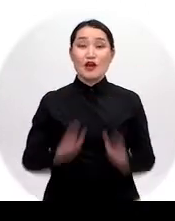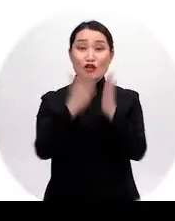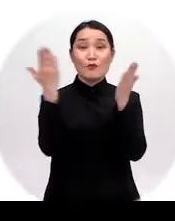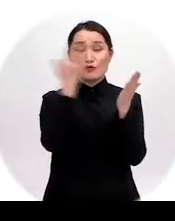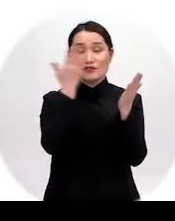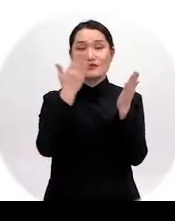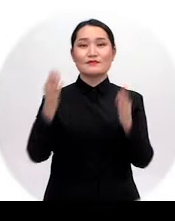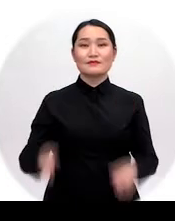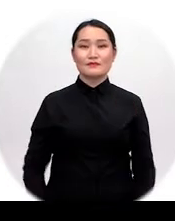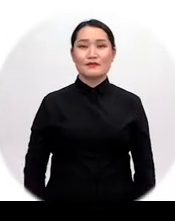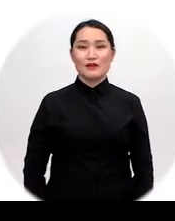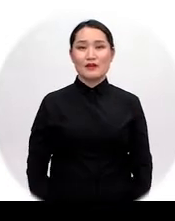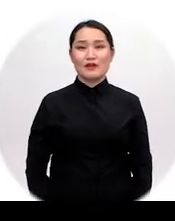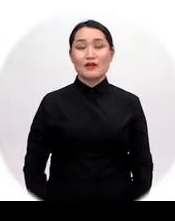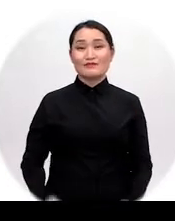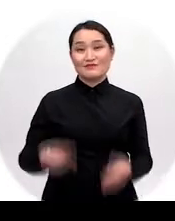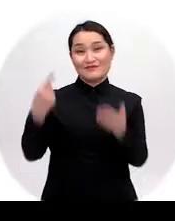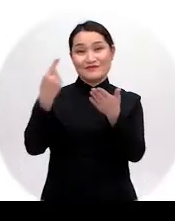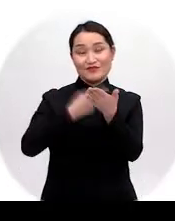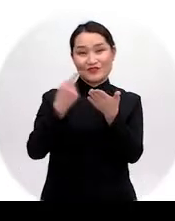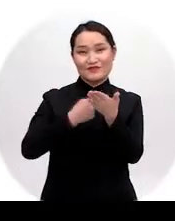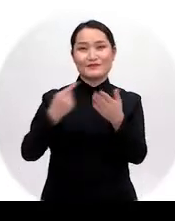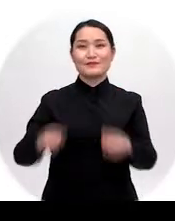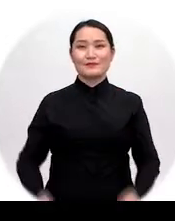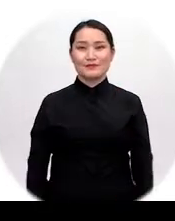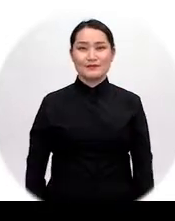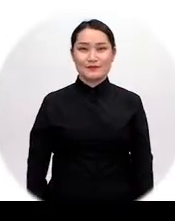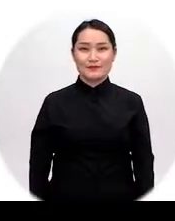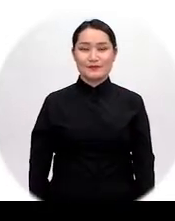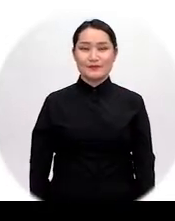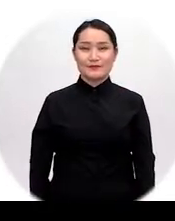ном уншсан байна, зураг уншсан байна. За, цагийг бол